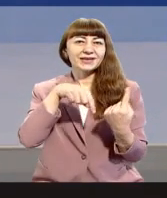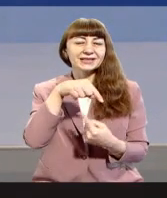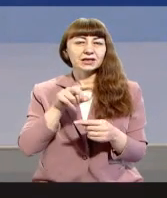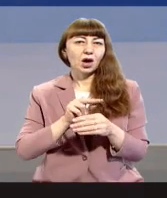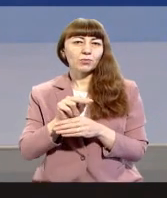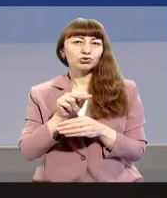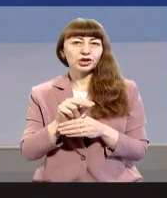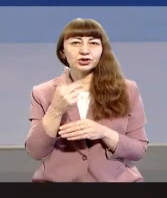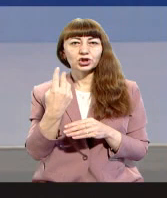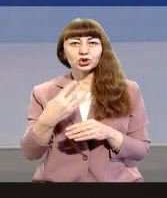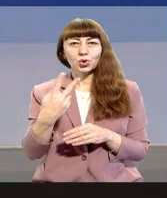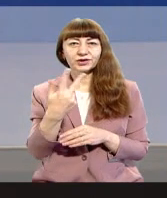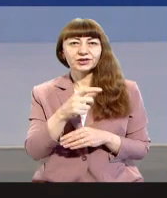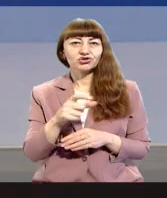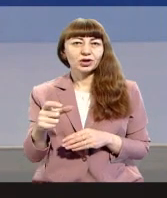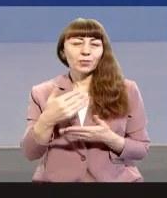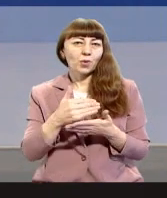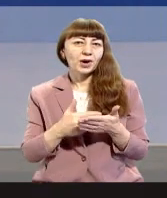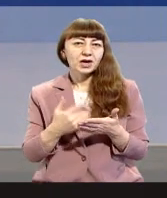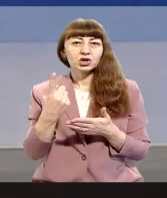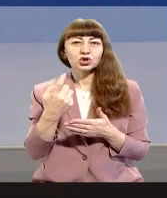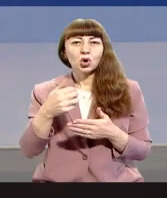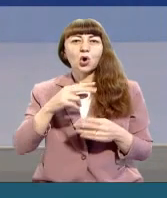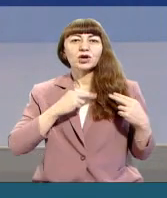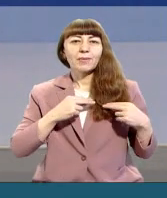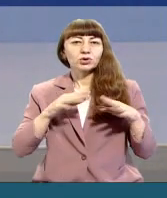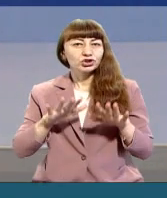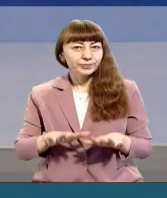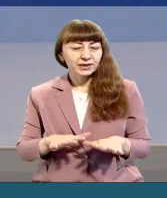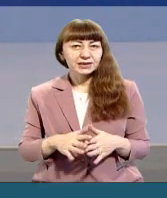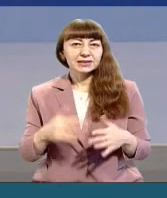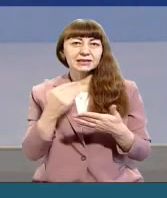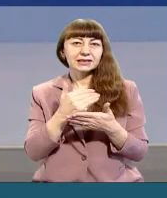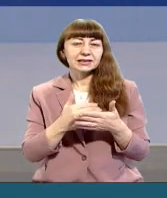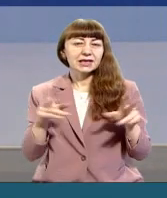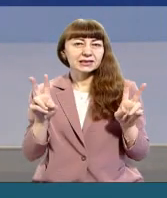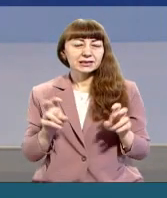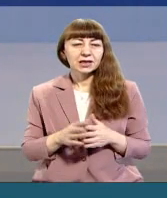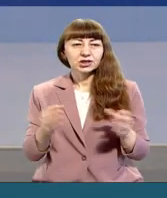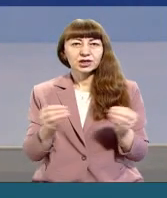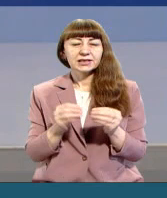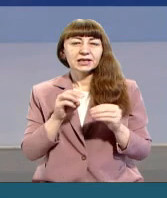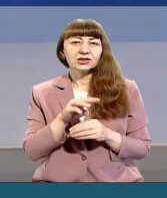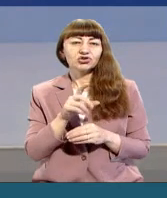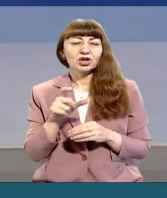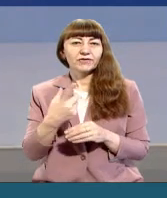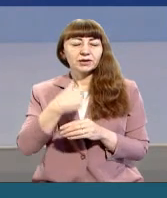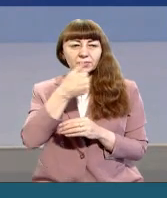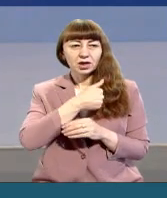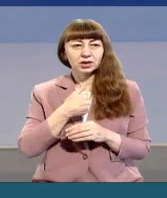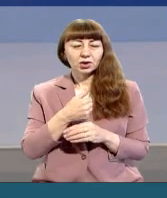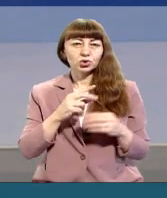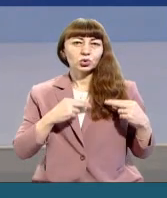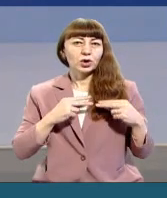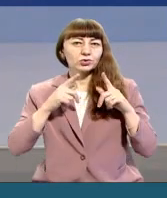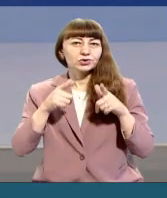білім алуда. 10,000 тұрғынға шаққанда 100 жаңа жұмыс орны бағдарламасы бойынша биыл 100 адам жұмыспен қамтылды. Бұдан бөлек «Газель» жүк